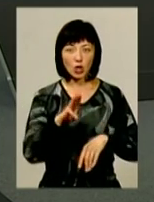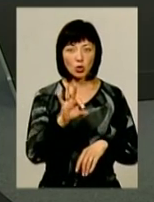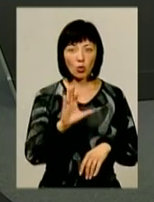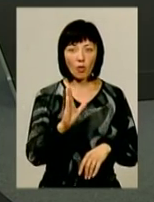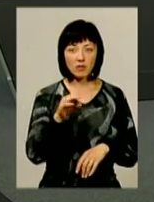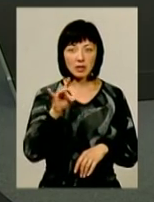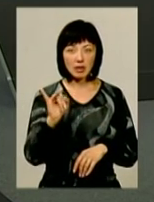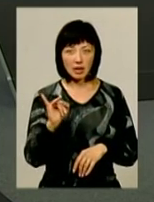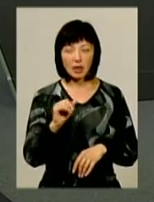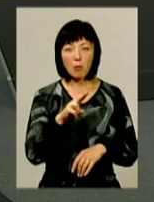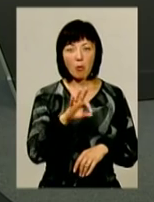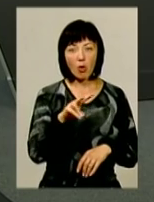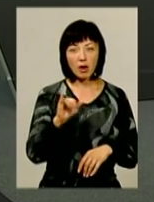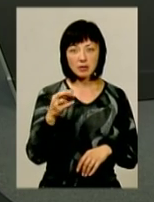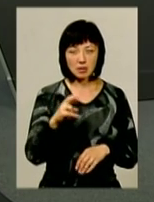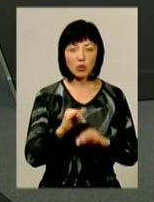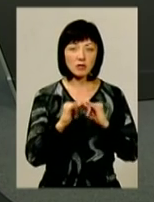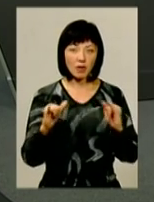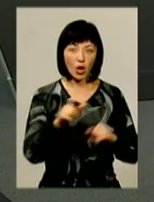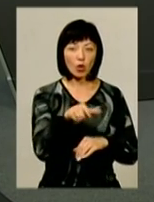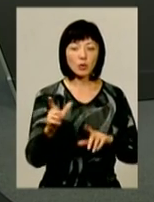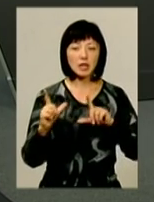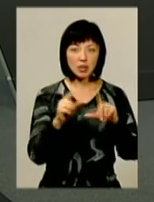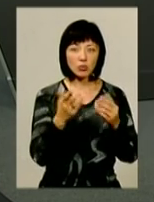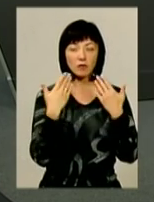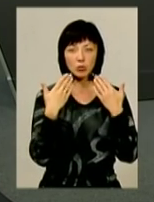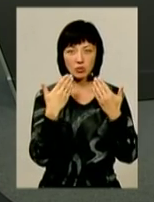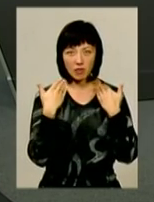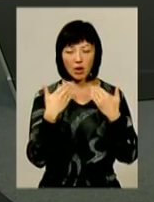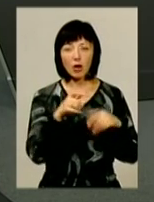розвиваються ці парки. Сьогодні люди їдуть, відпочивають, люди